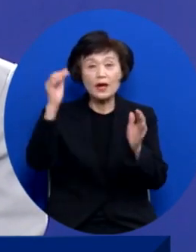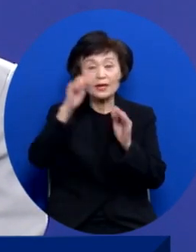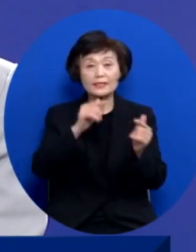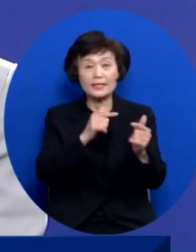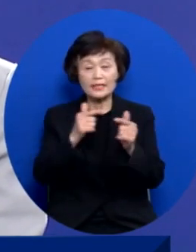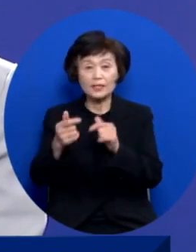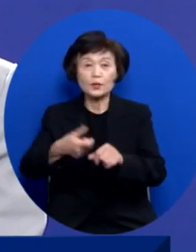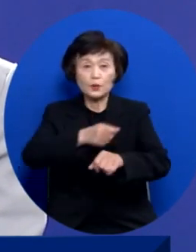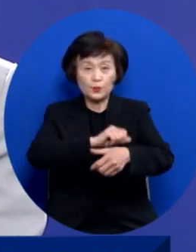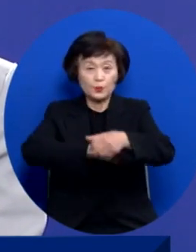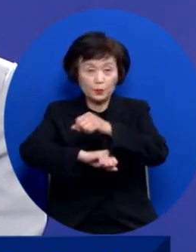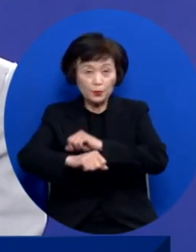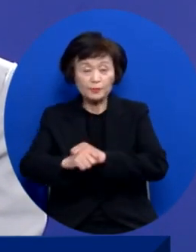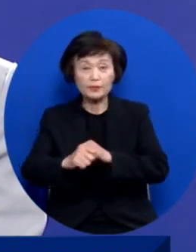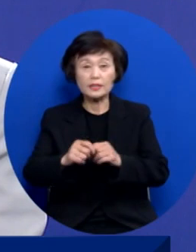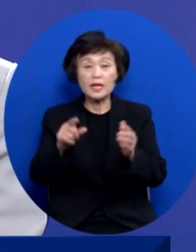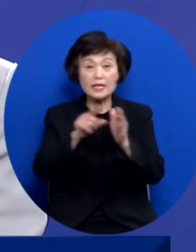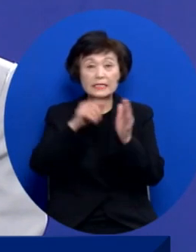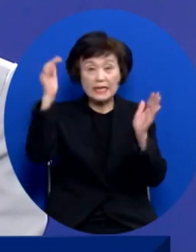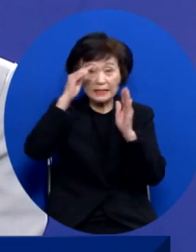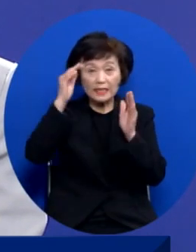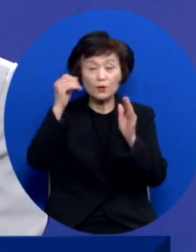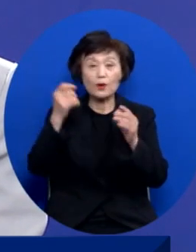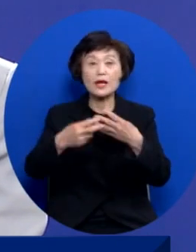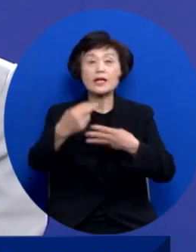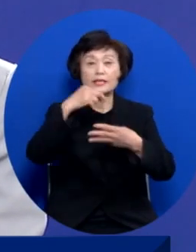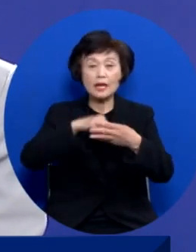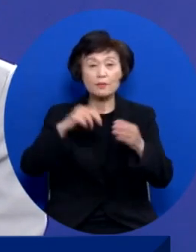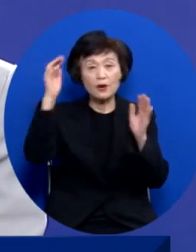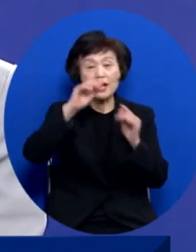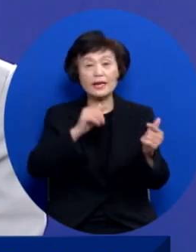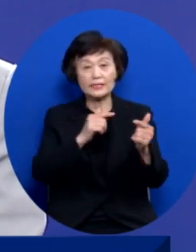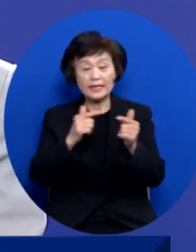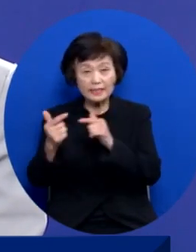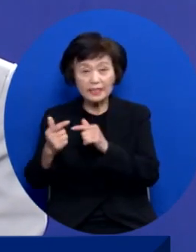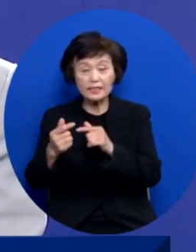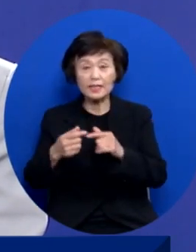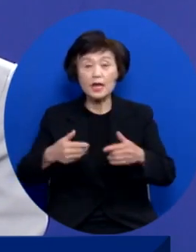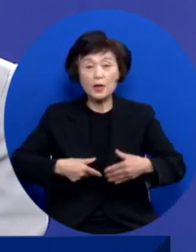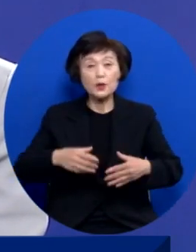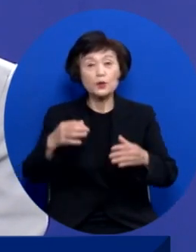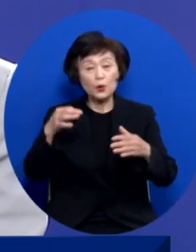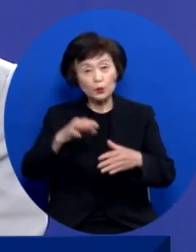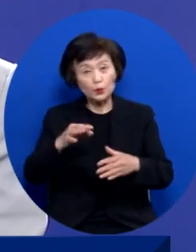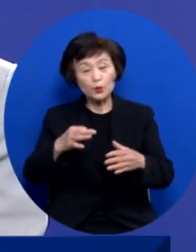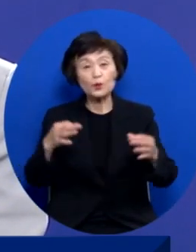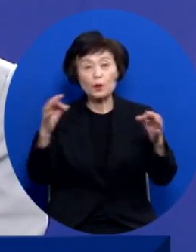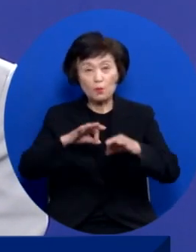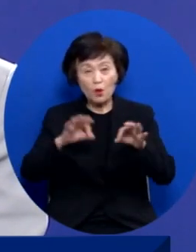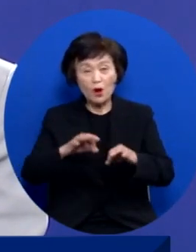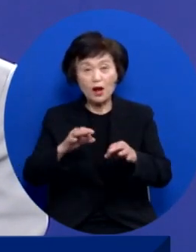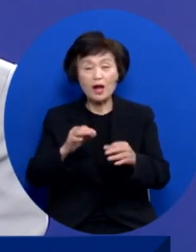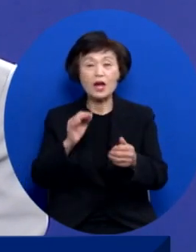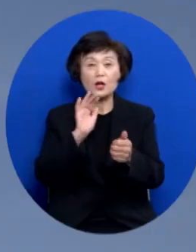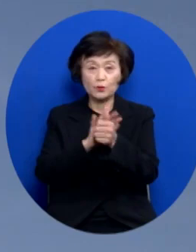탈북 청소년까지 십시일반 모은 용돈을 구호성금으로 전달했다고 하는데요. 이현지 기자가 취재했습니다.